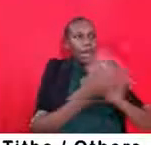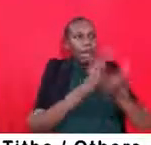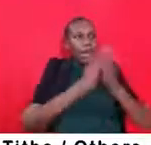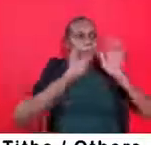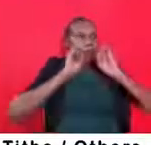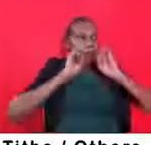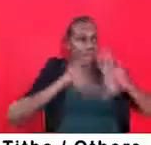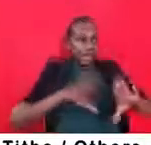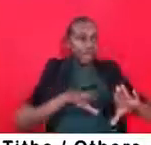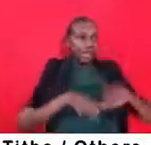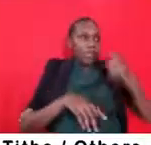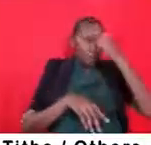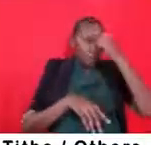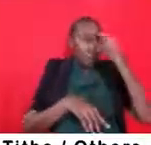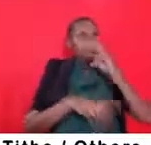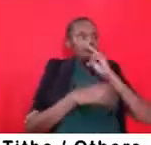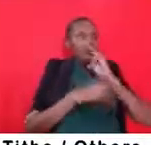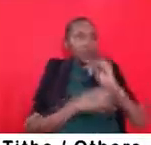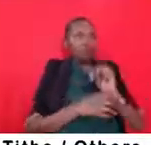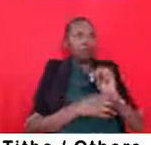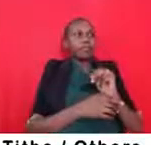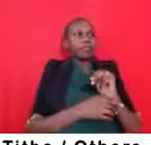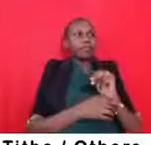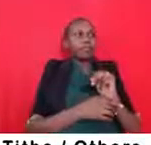umebarikiwa kupitia wewe Abraham.